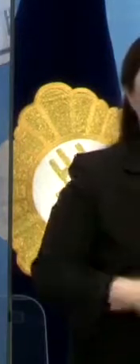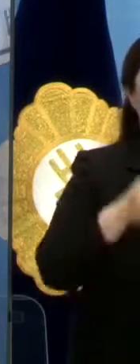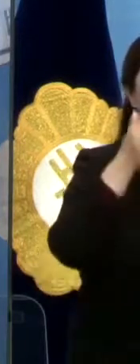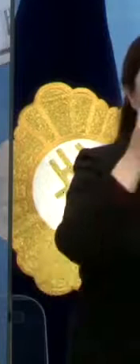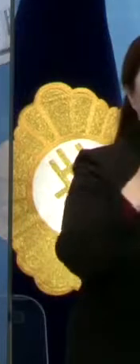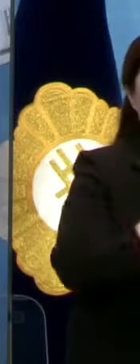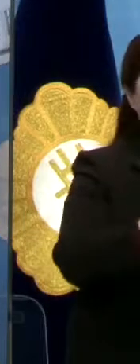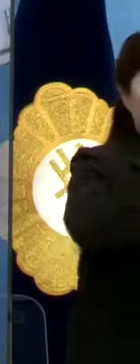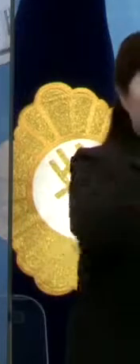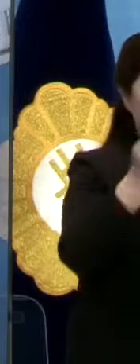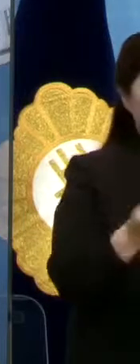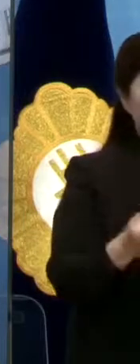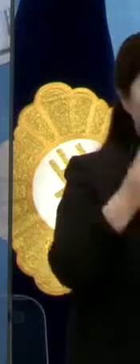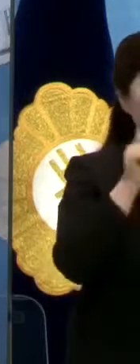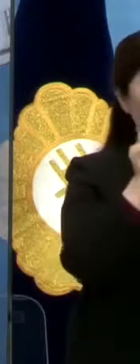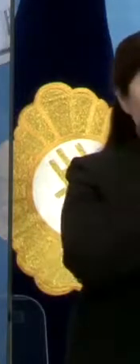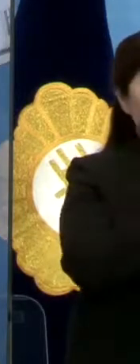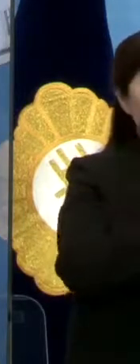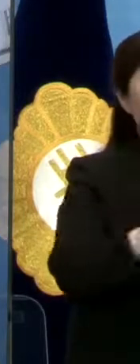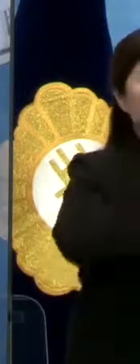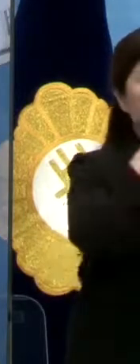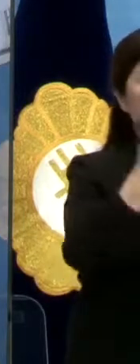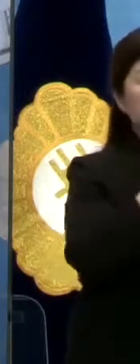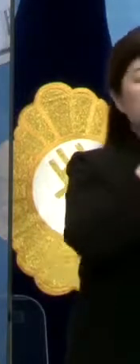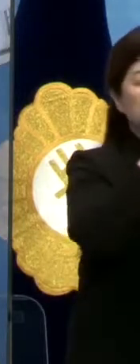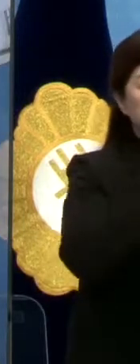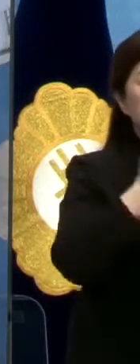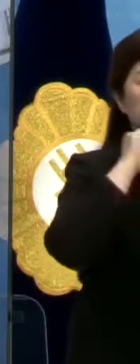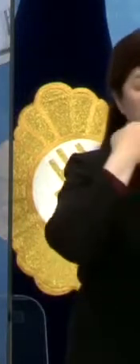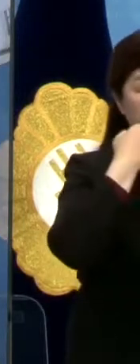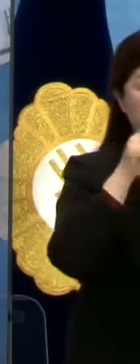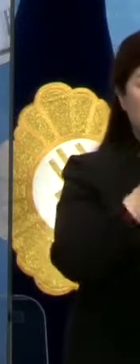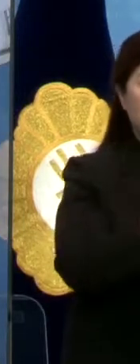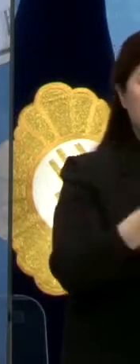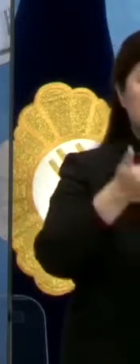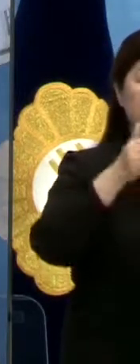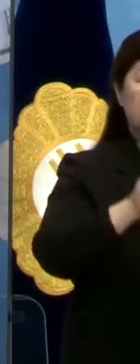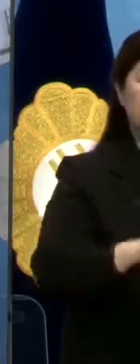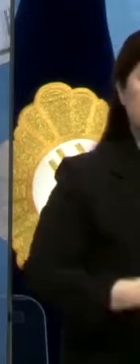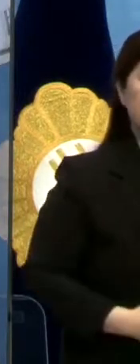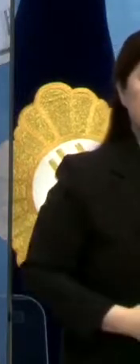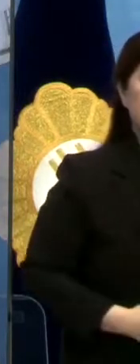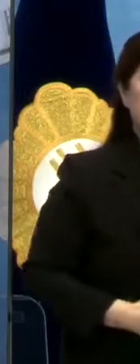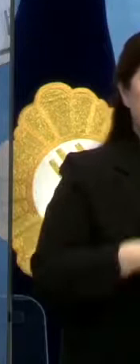마지막으로 크리스마스를 맞아서 모두 힘들고 힘겹고 어려운 계절이지만